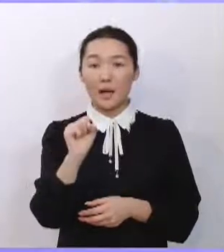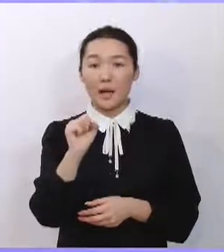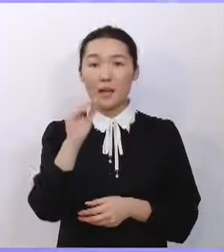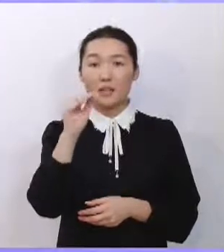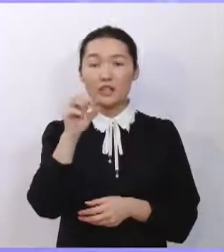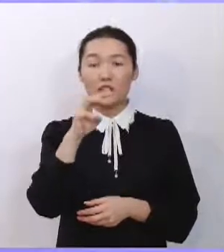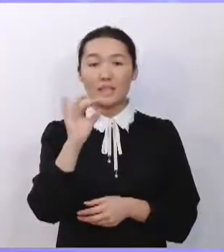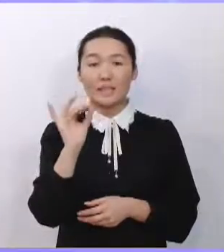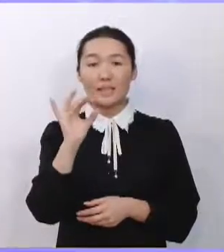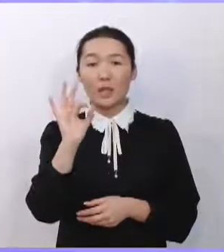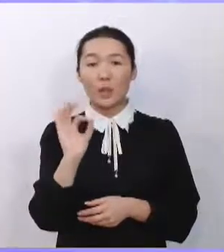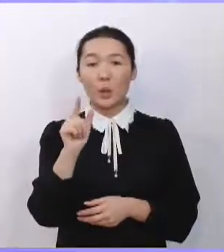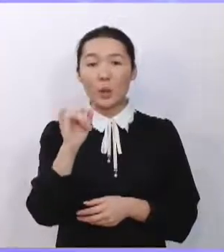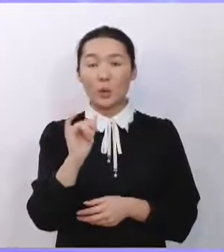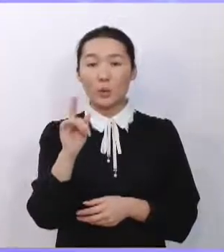жетөгүздө,